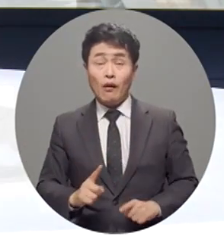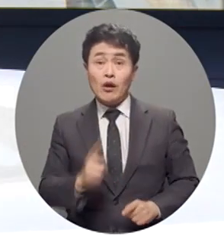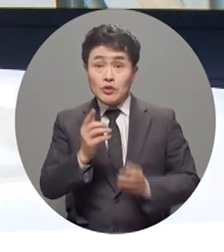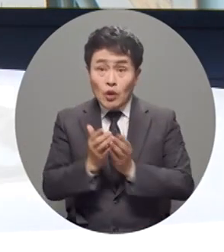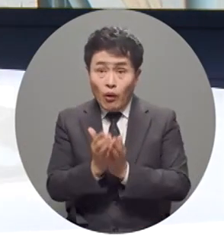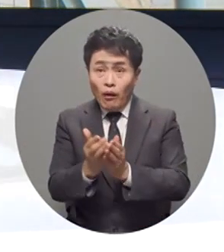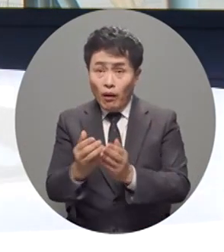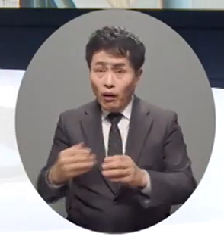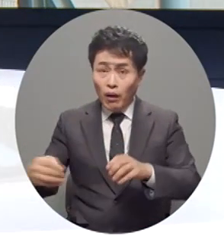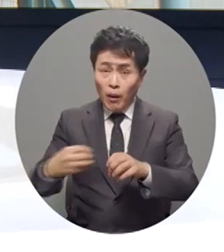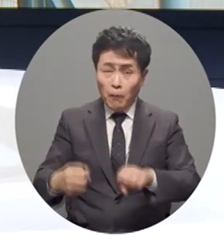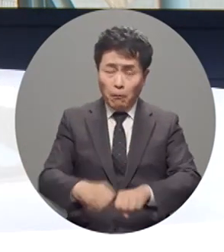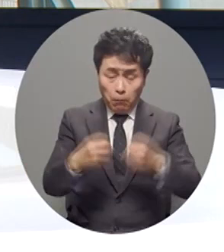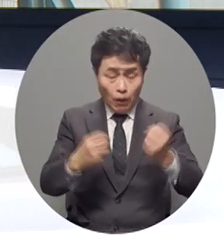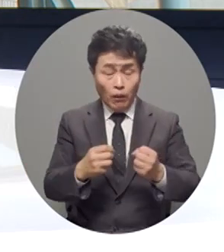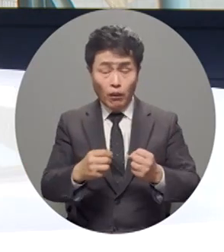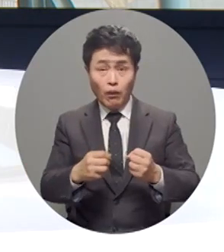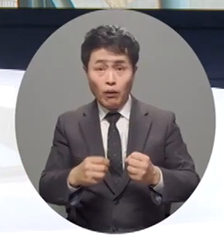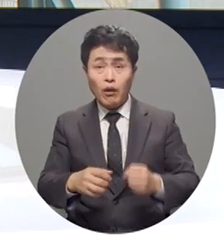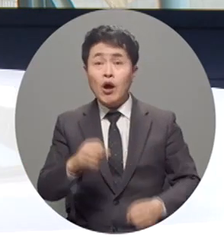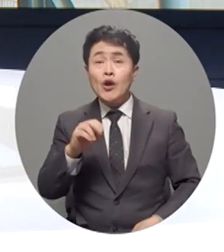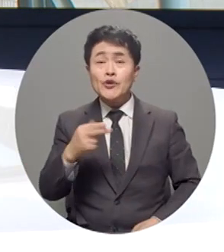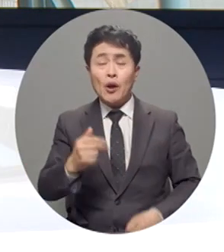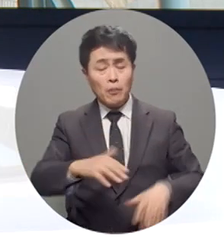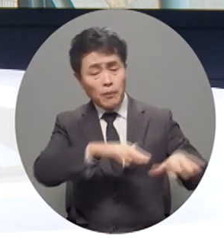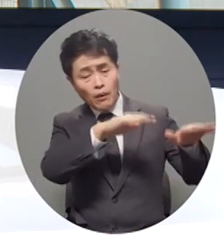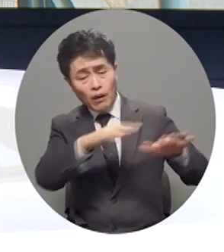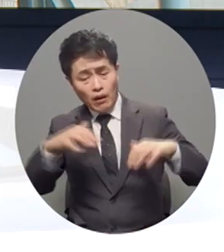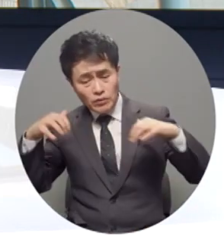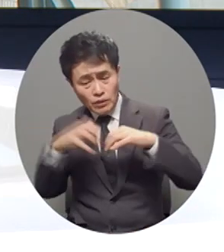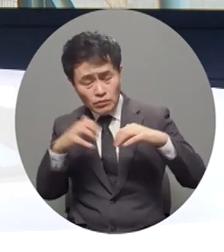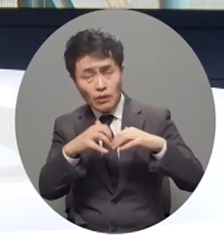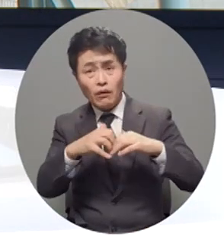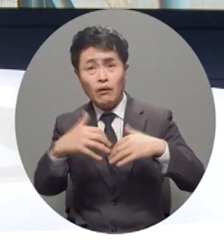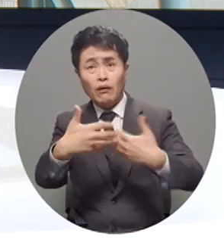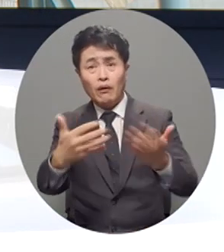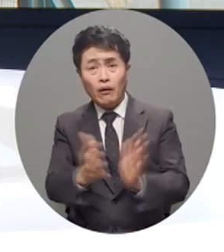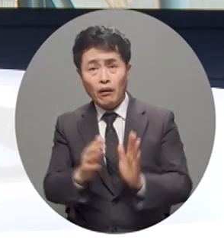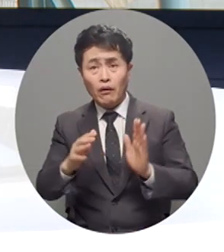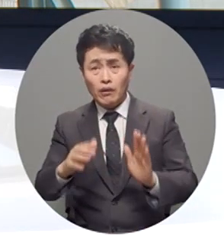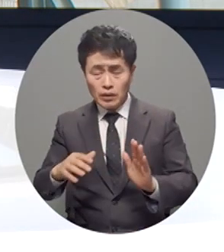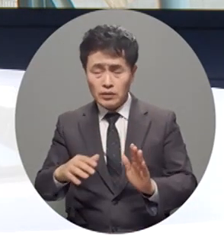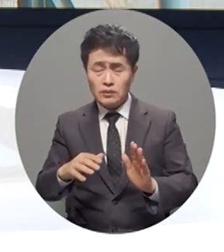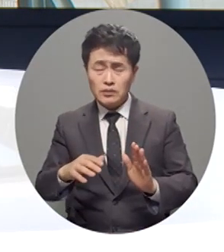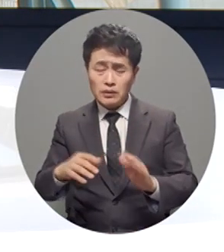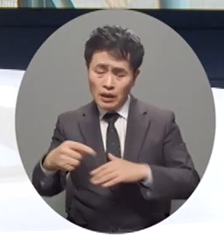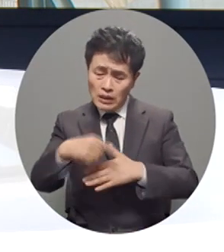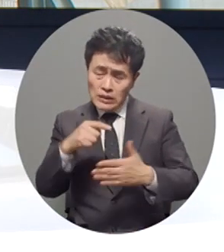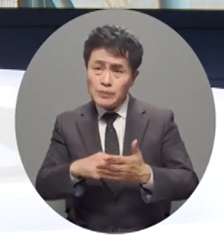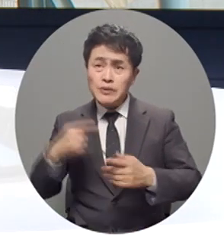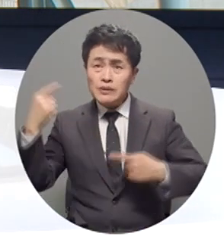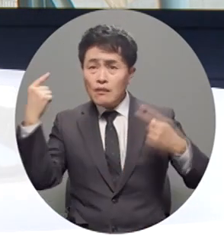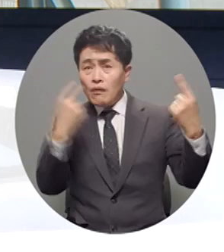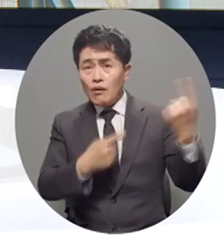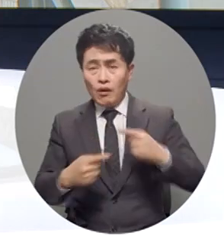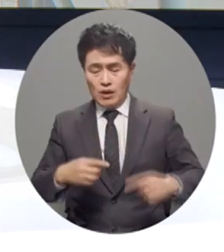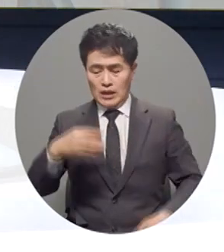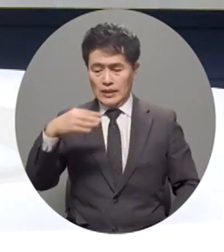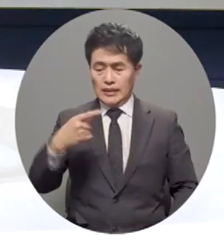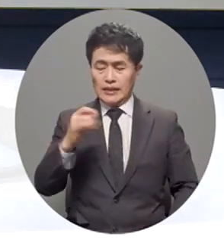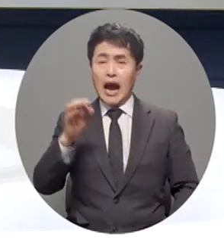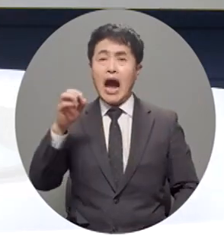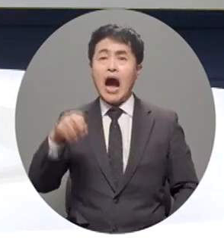현 해전 등을 겪었던 생존 장병들이 이로 인한 심리적 외상 트라우마를 호소하며 국가 유공자 신청을